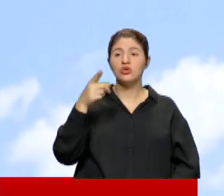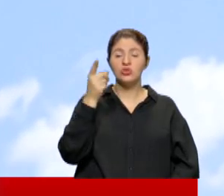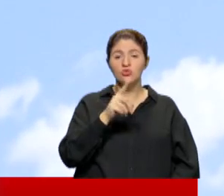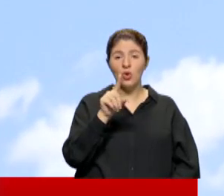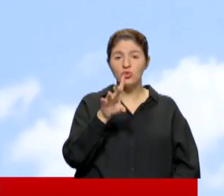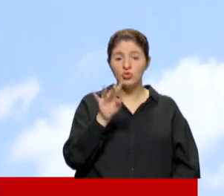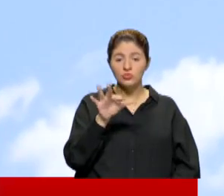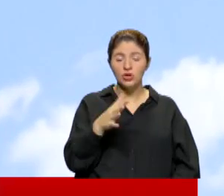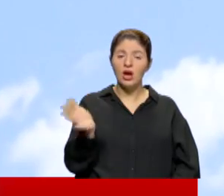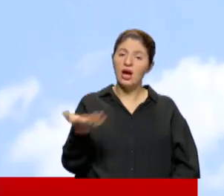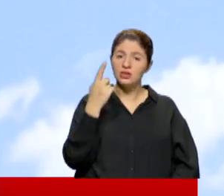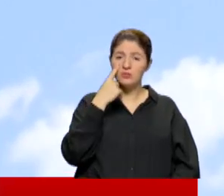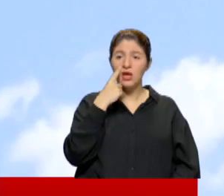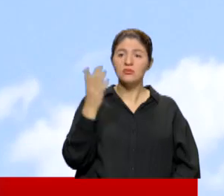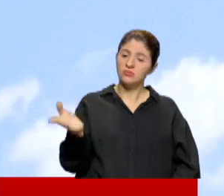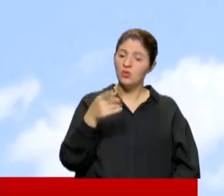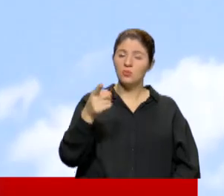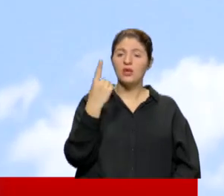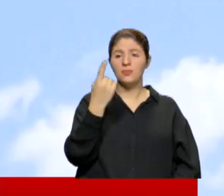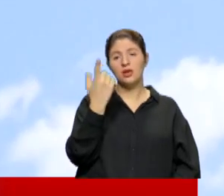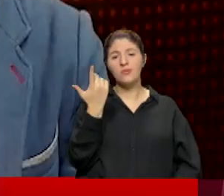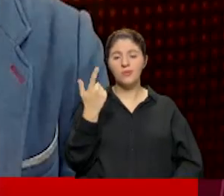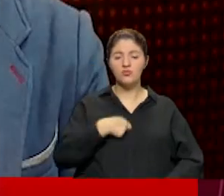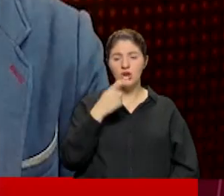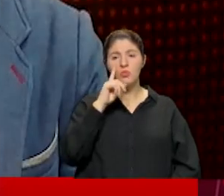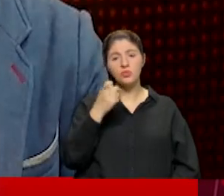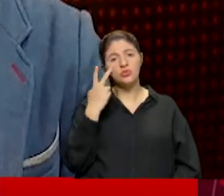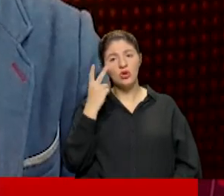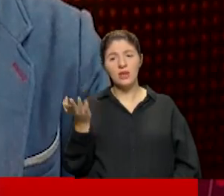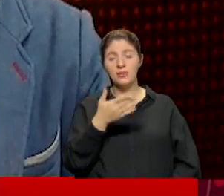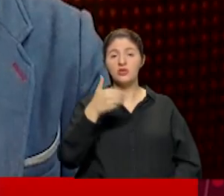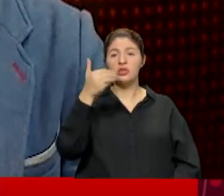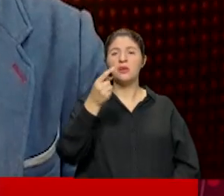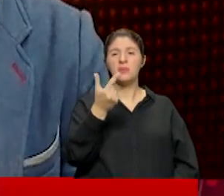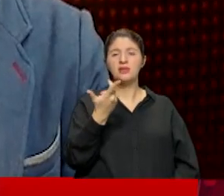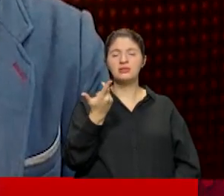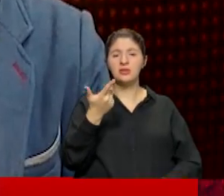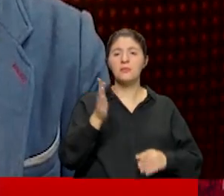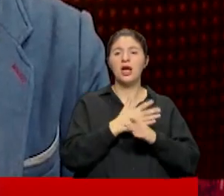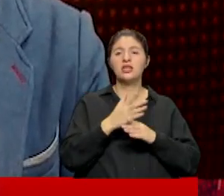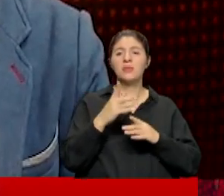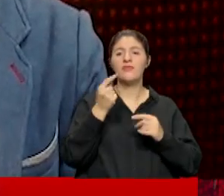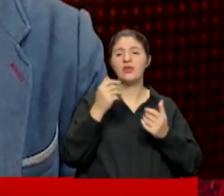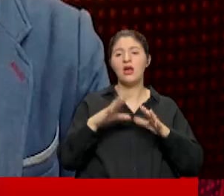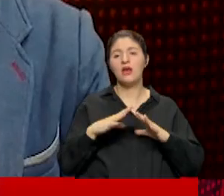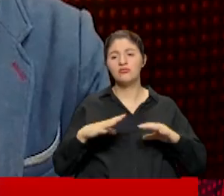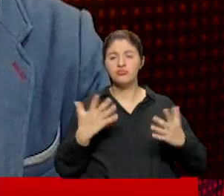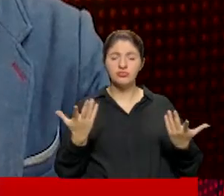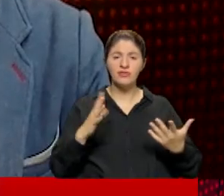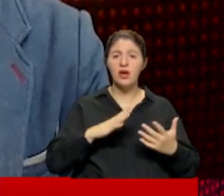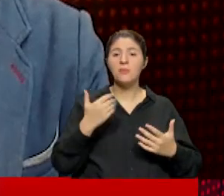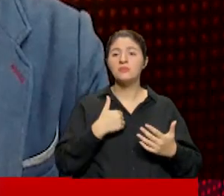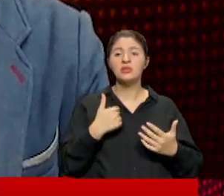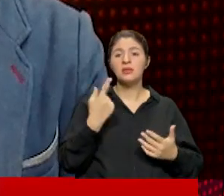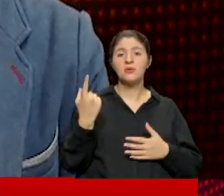% 144. Hadi bakalım takabiliyor musunuz buna bir kulp takın da görelim dışarıda da bir miktar MTA fiyatlarında gevşeme var E niye biz